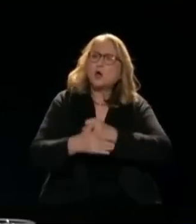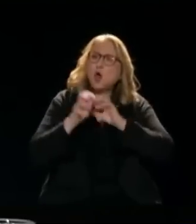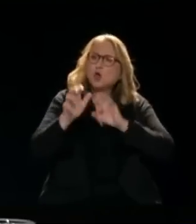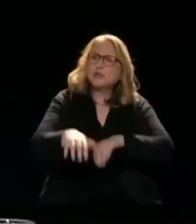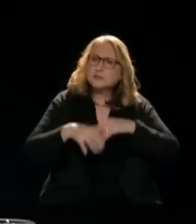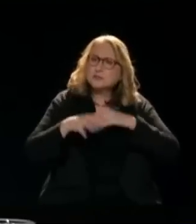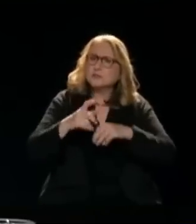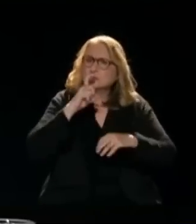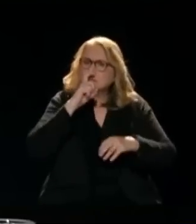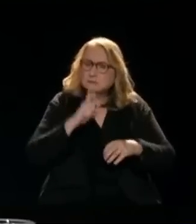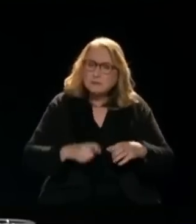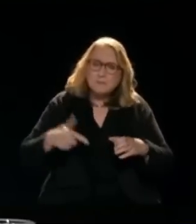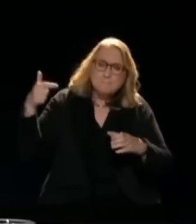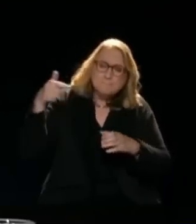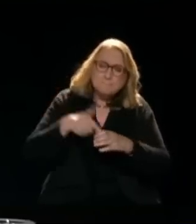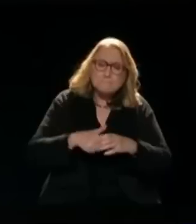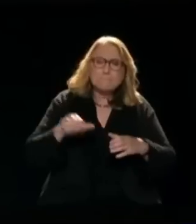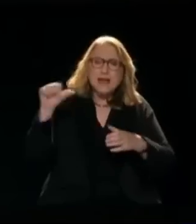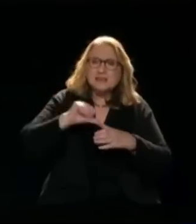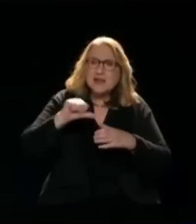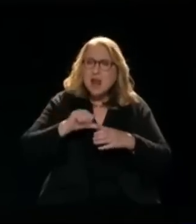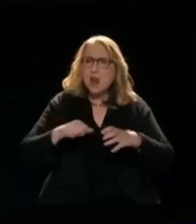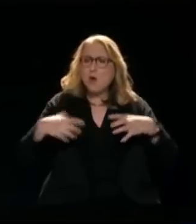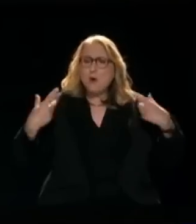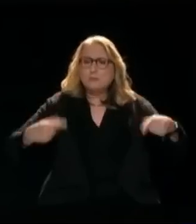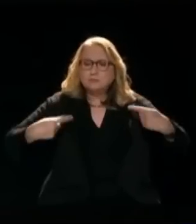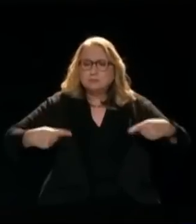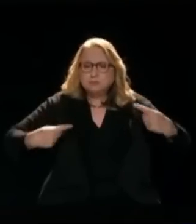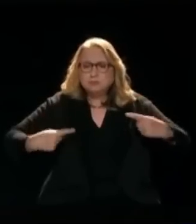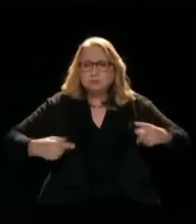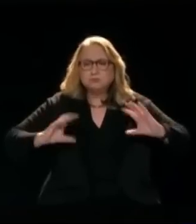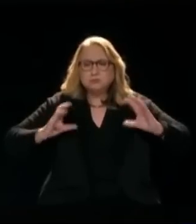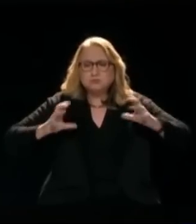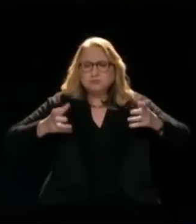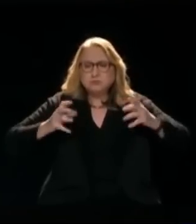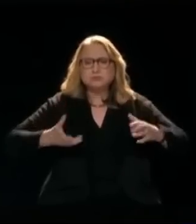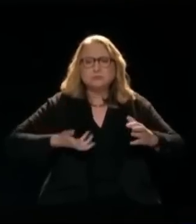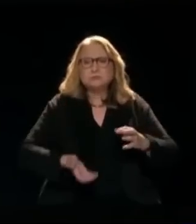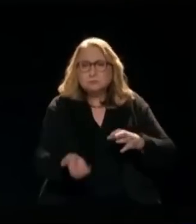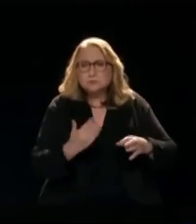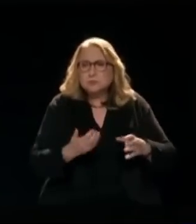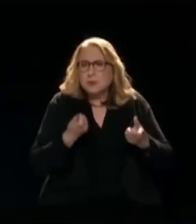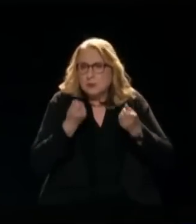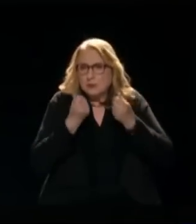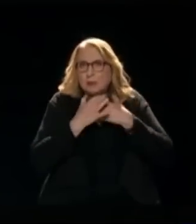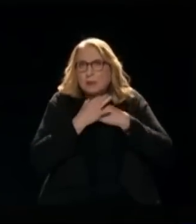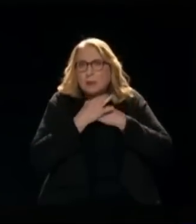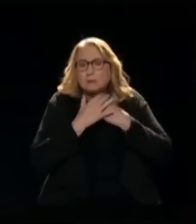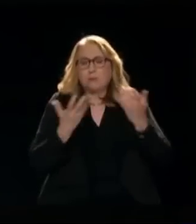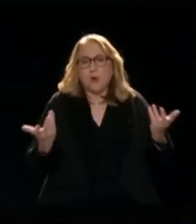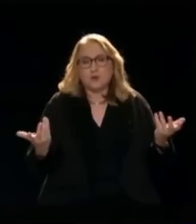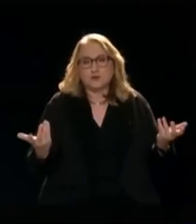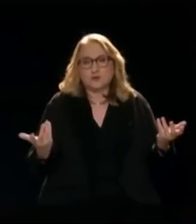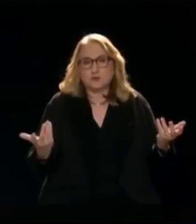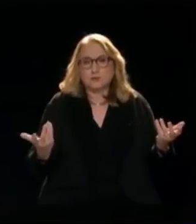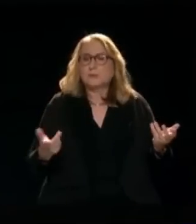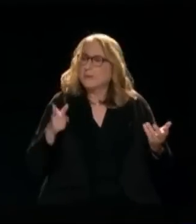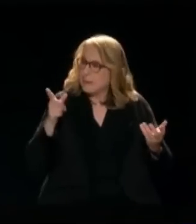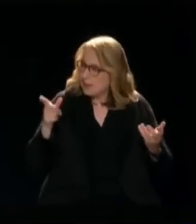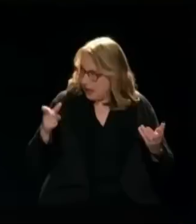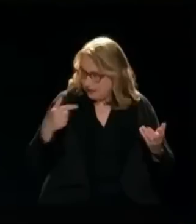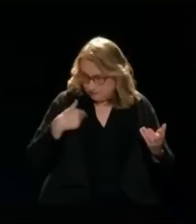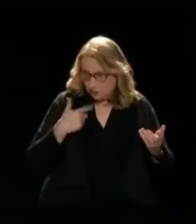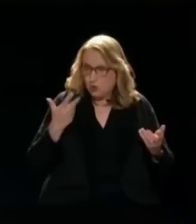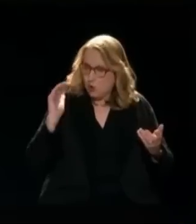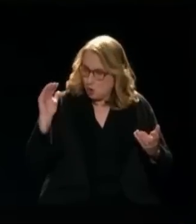τα μηχανήματά του αυτό να μπορούμε πληρώνει. Να το κάνουμε μέσα στο ευρωπαϊκό οικοδόμημα. Βεβαίως, γι' αυτό η πρώτη μου ερώτηση ήταν αν το σχέδιο